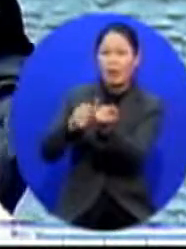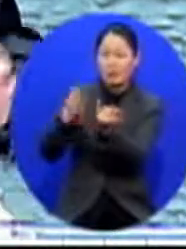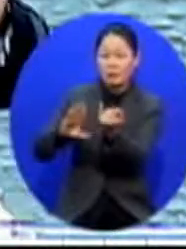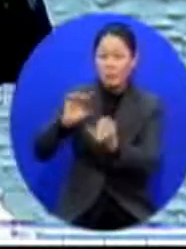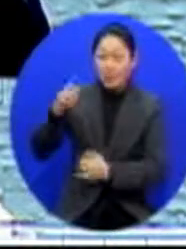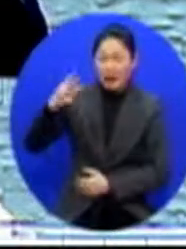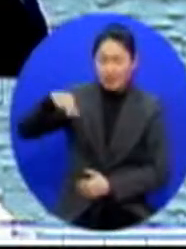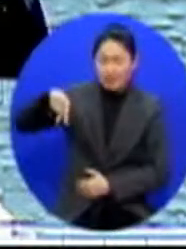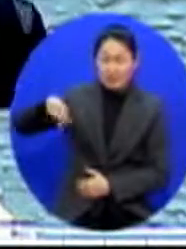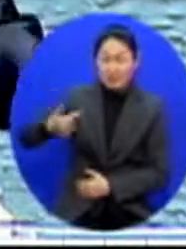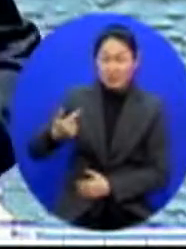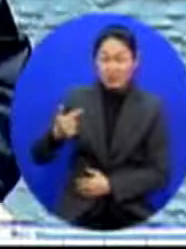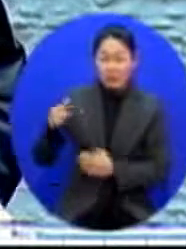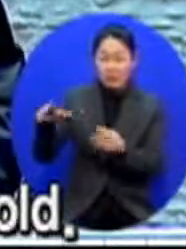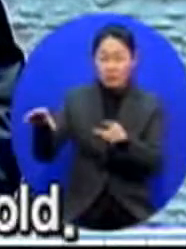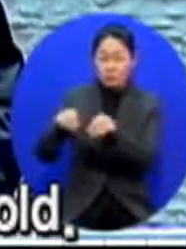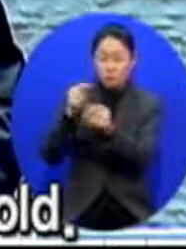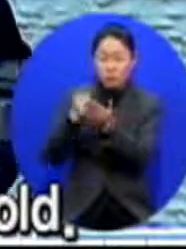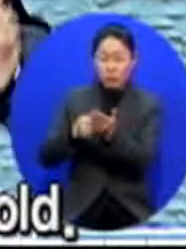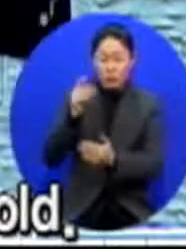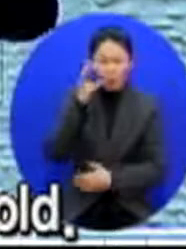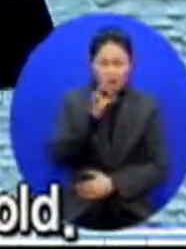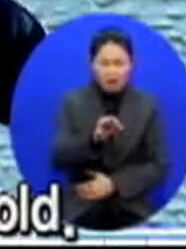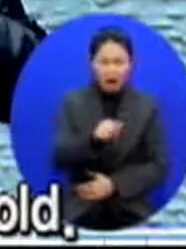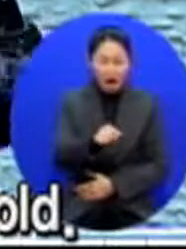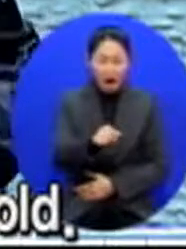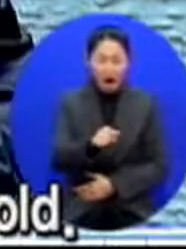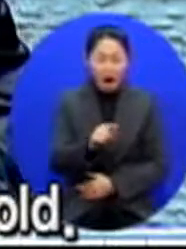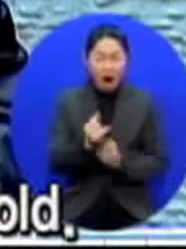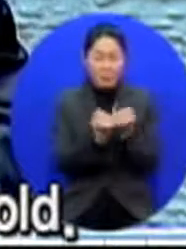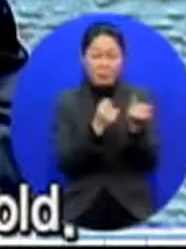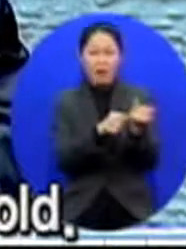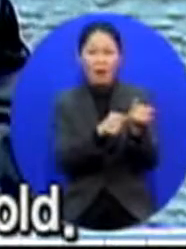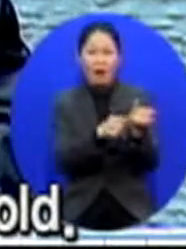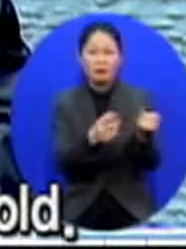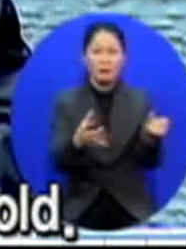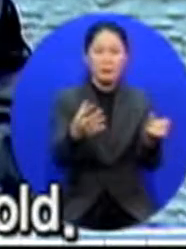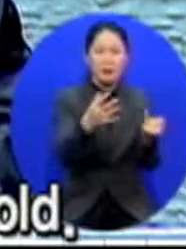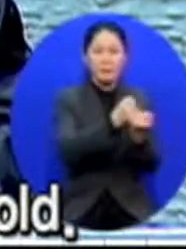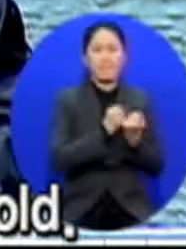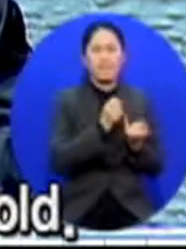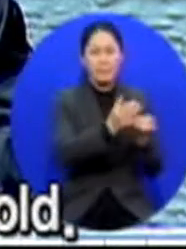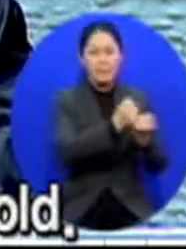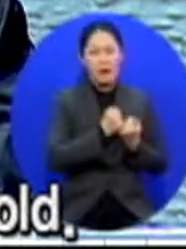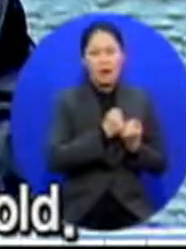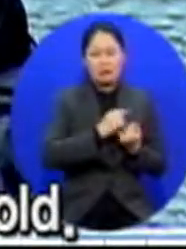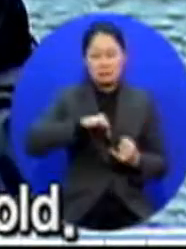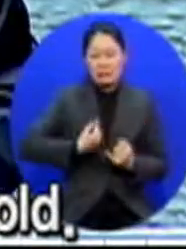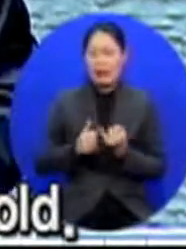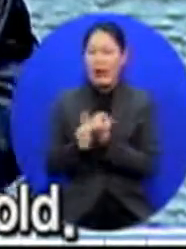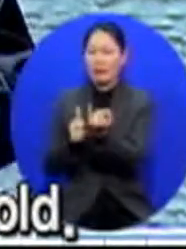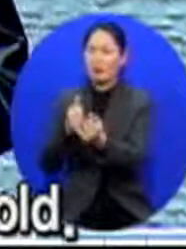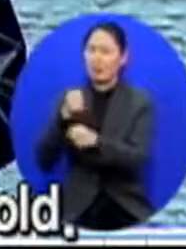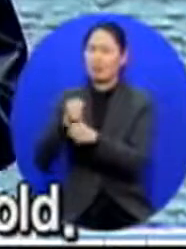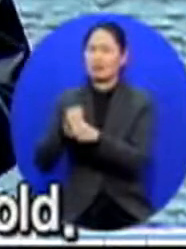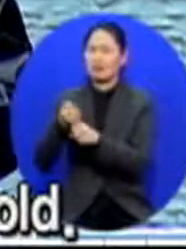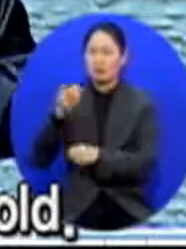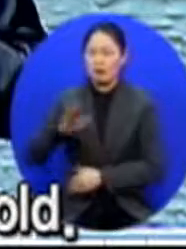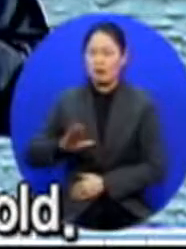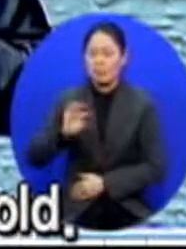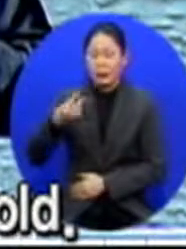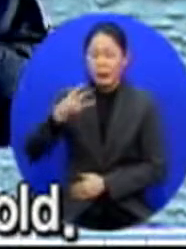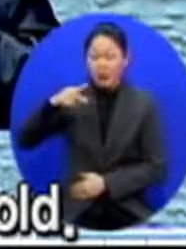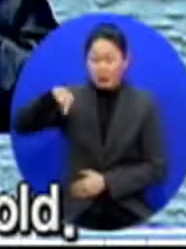너무너무 잘 생겼거든요 그래서 빼앗아서 자기 안에 삼았습니다 그때 입 ls